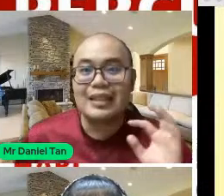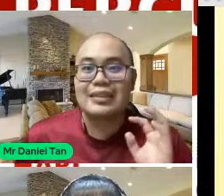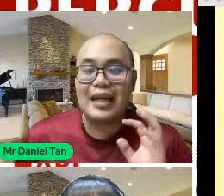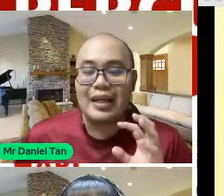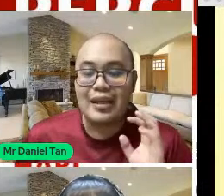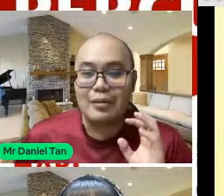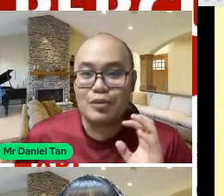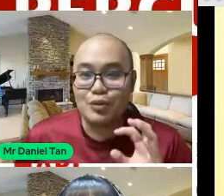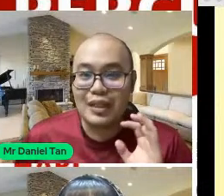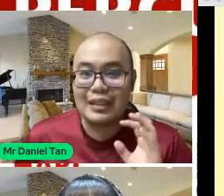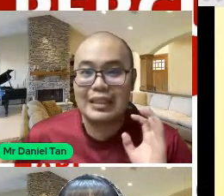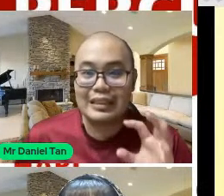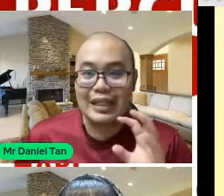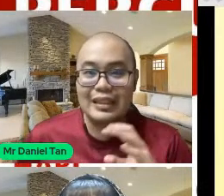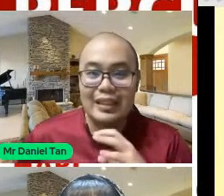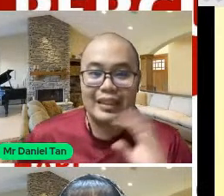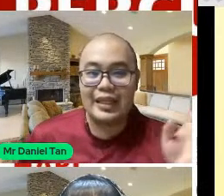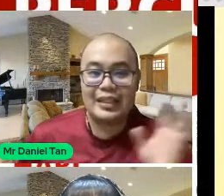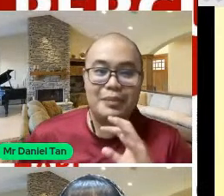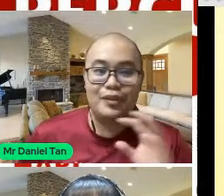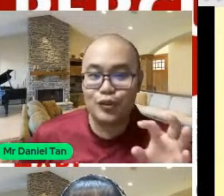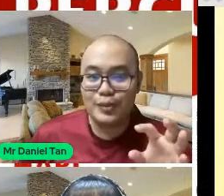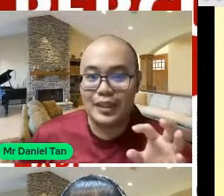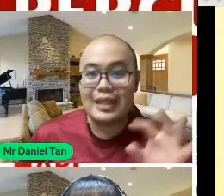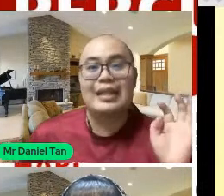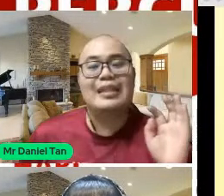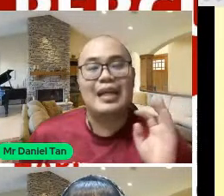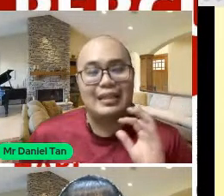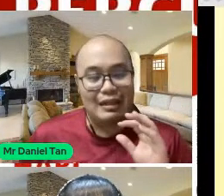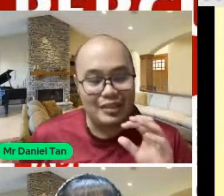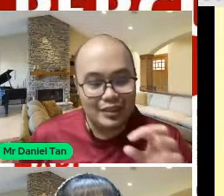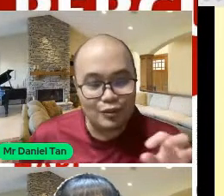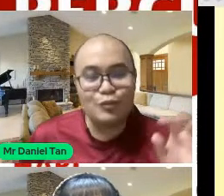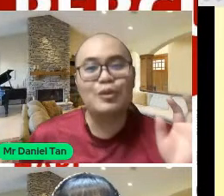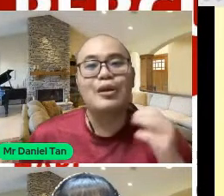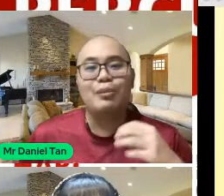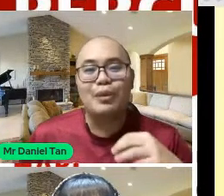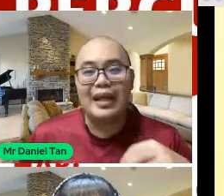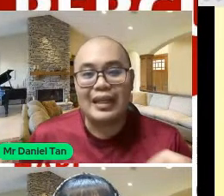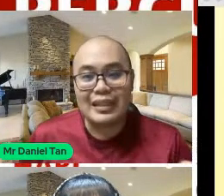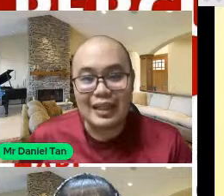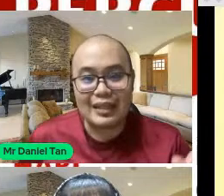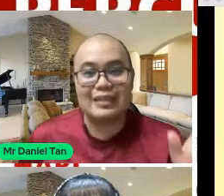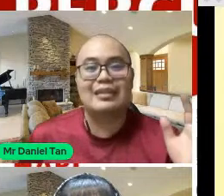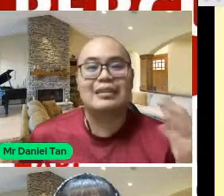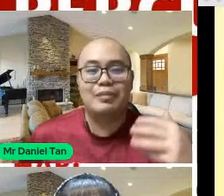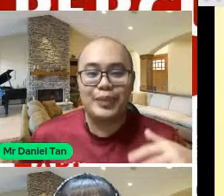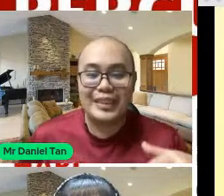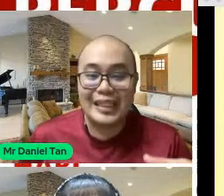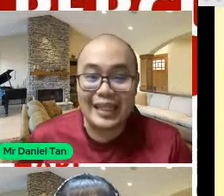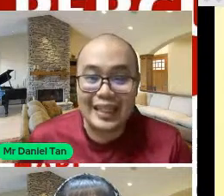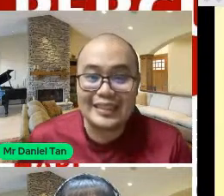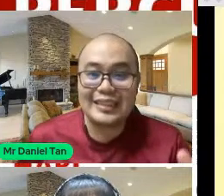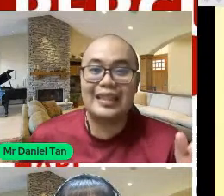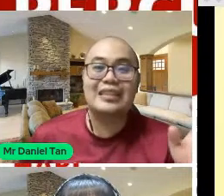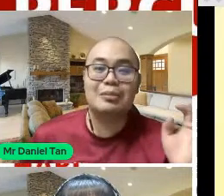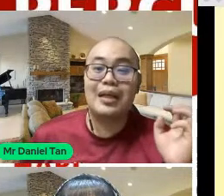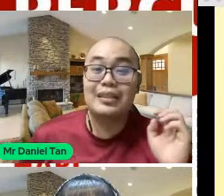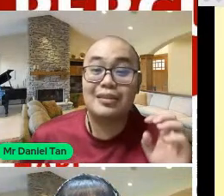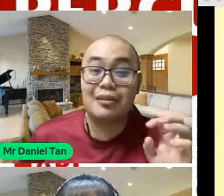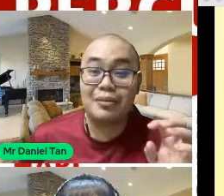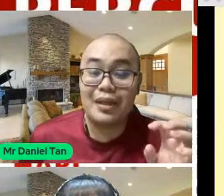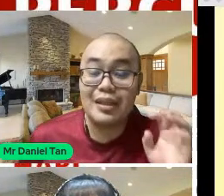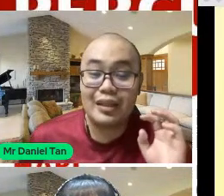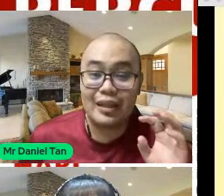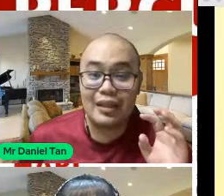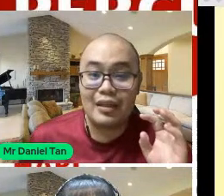sama saya juga kenal dengan Academy YouTubers dan demi situ mulailah perjalanan saya